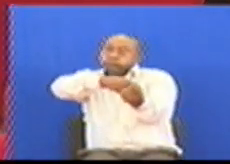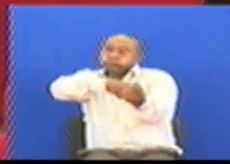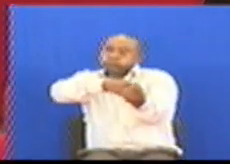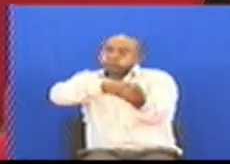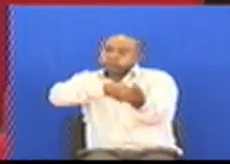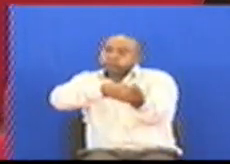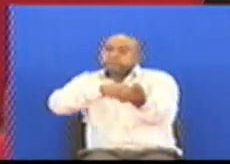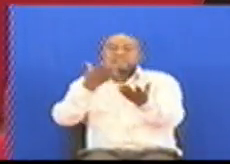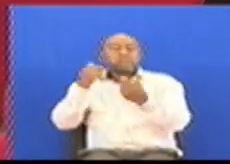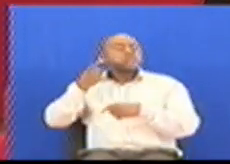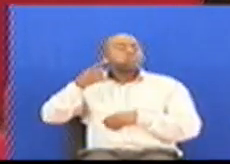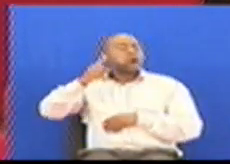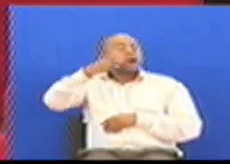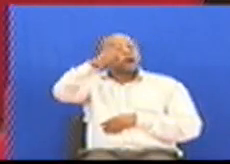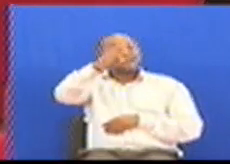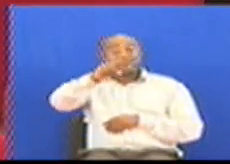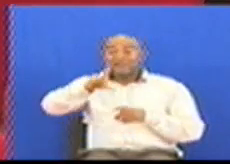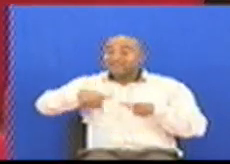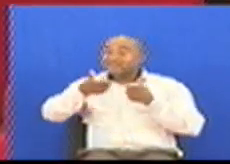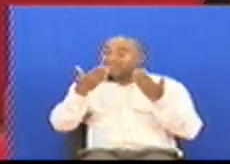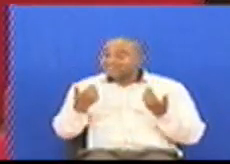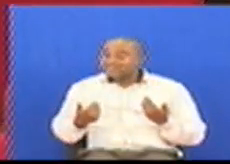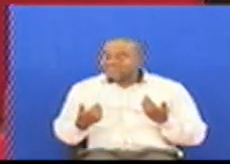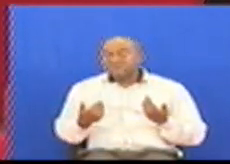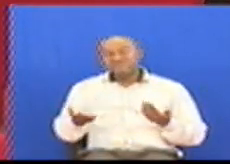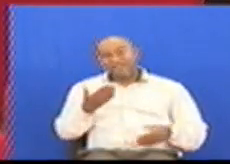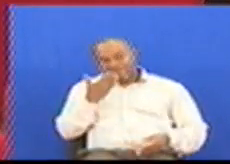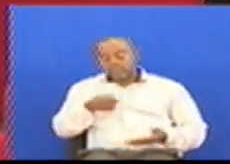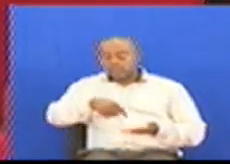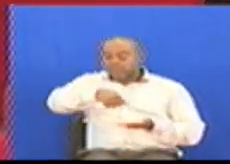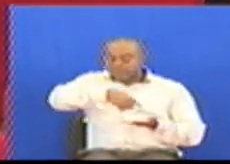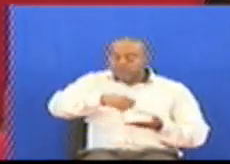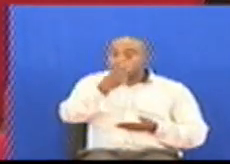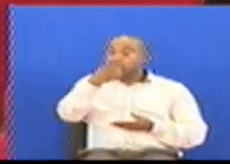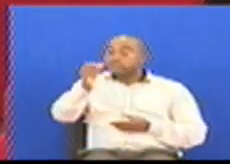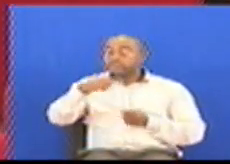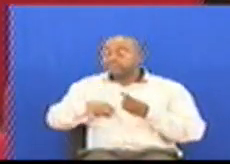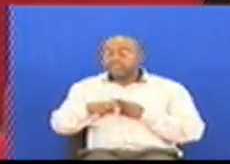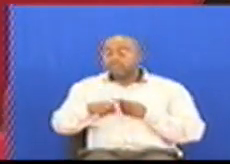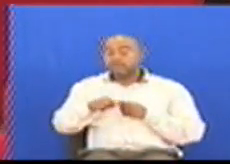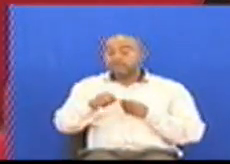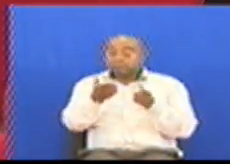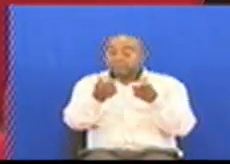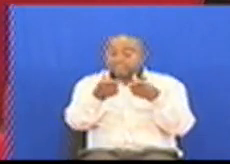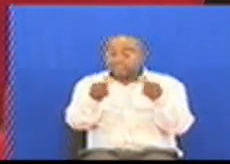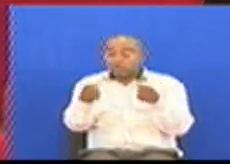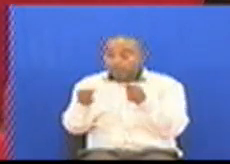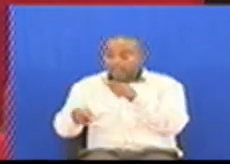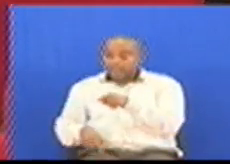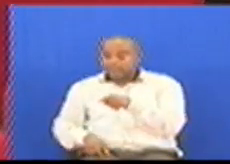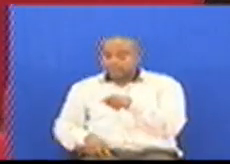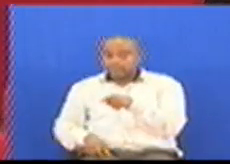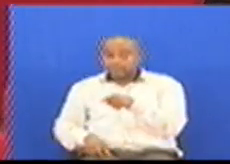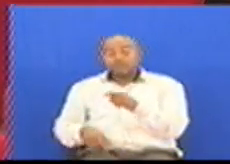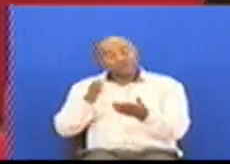wamepungukiwa na damu. Lakini kwa sasa hivi vituo hivyo 20 vilivyomo ndani ya mkoa wa Kigoma na vingine ambavyo vinaendelea kujengwa,